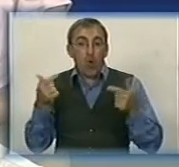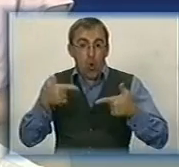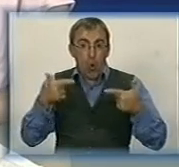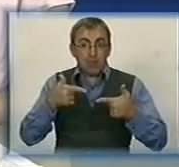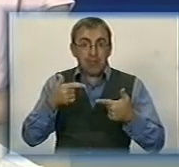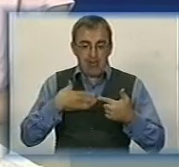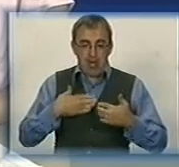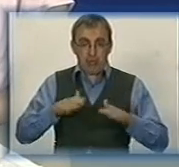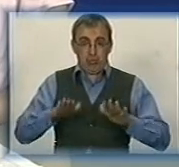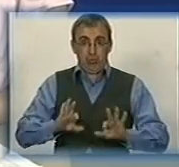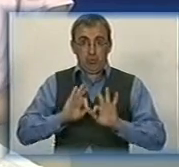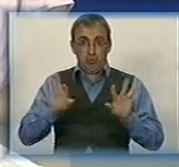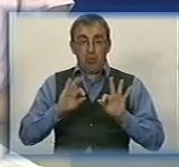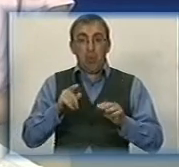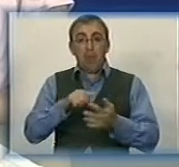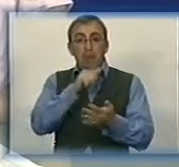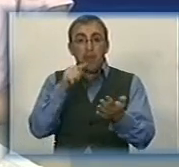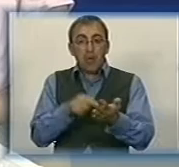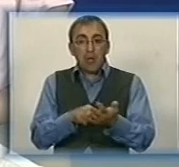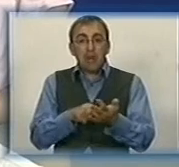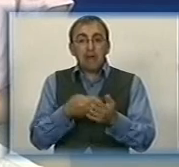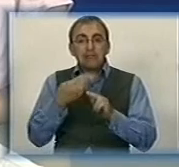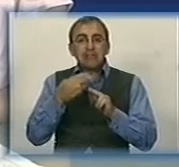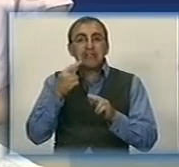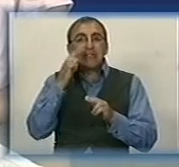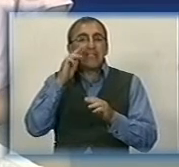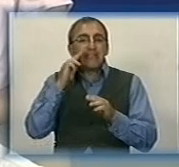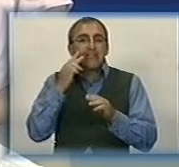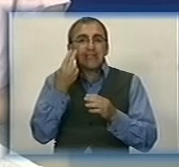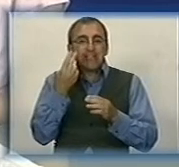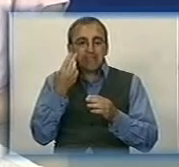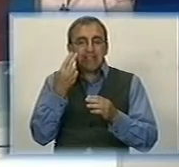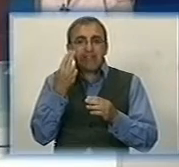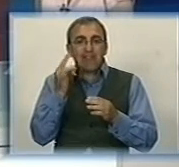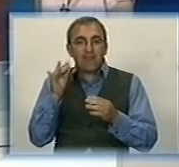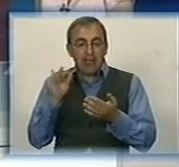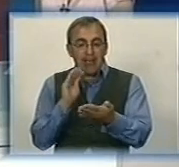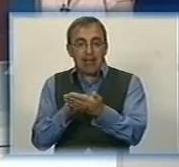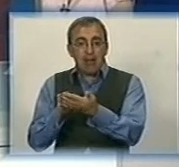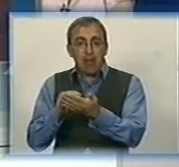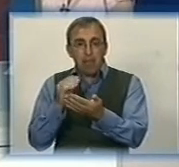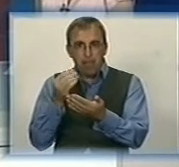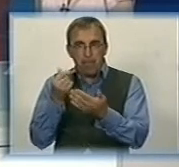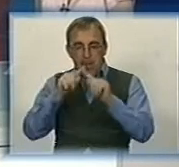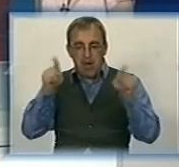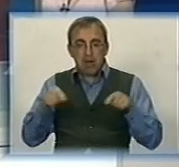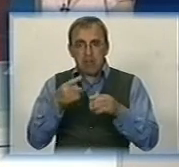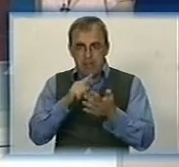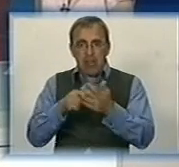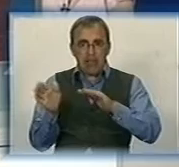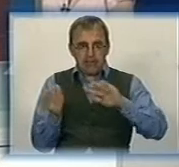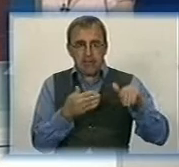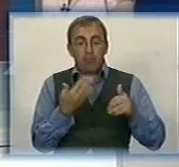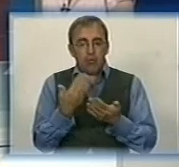говорили про то, что были питания до цифр, которые зазначены у платежках. Сегодня это питание снялось? На сегодня тоже